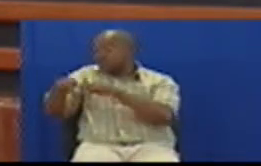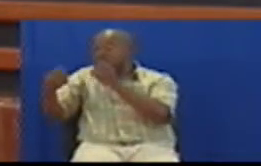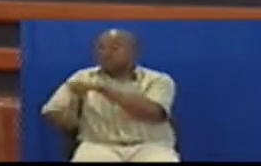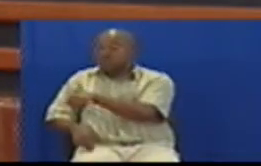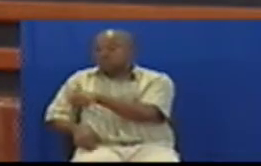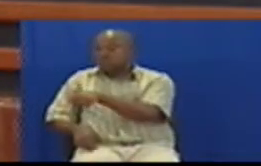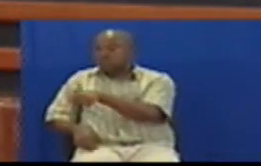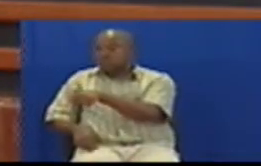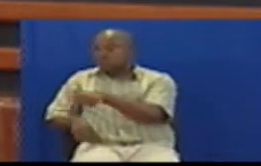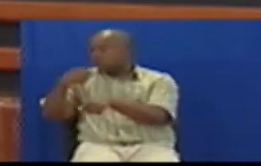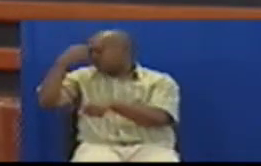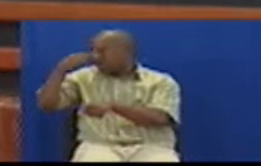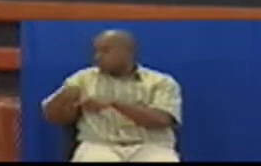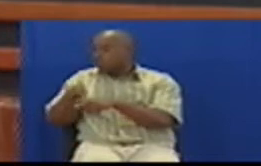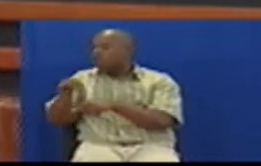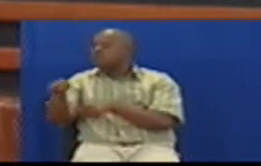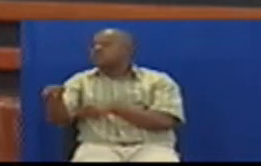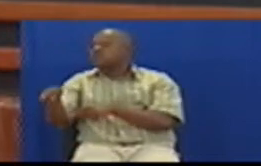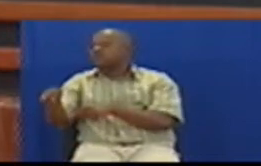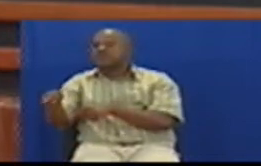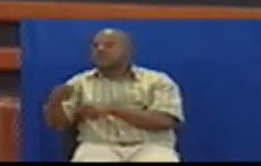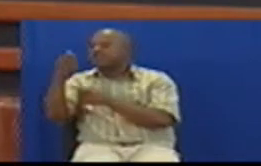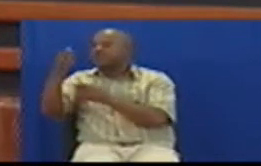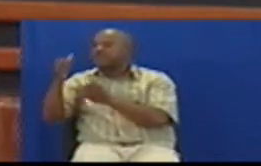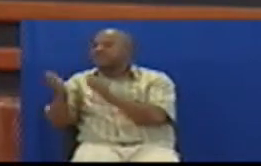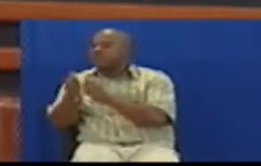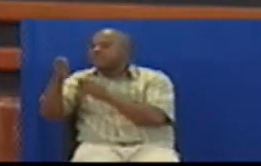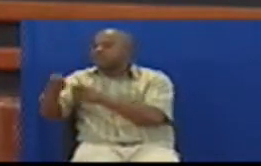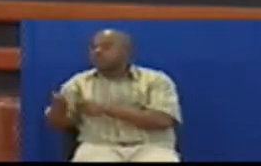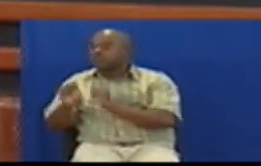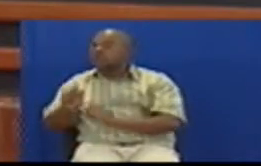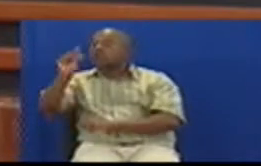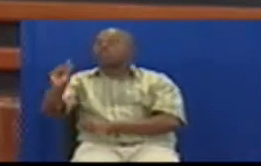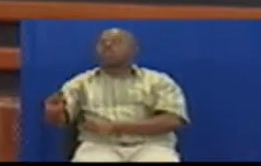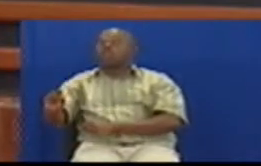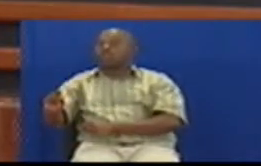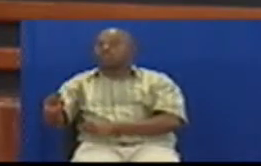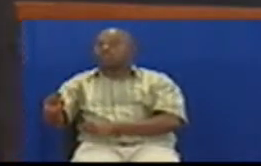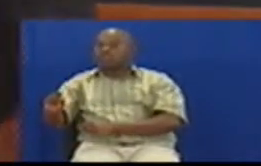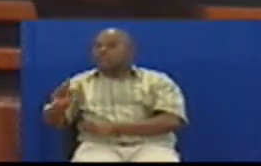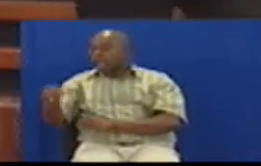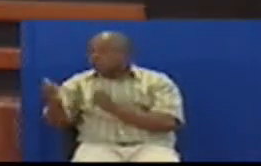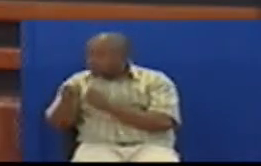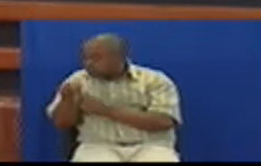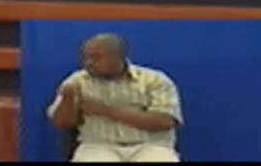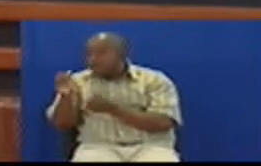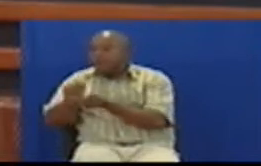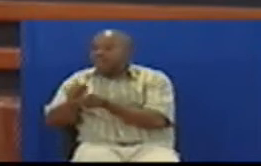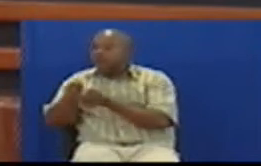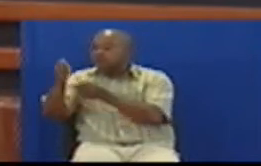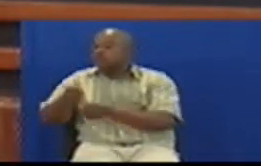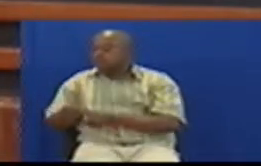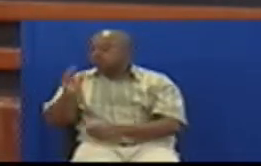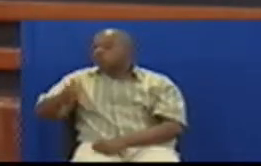mwisho wa siku bei ya mazao haya itakuwa ndogo au itakuwa kubwa. Mwisho wa siku mkulima